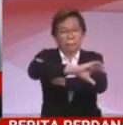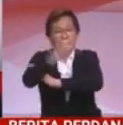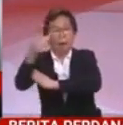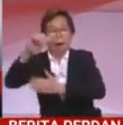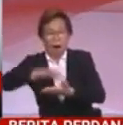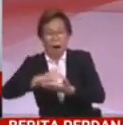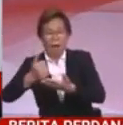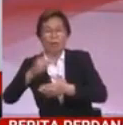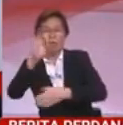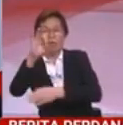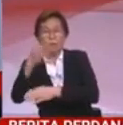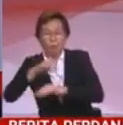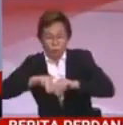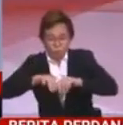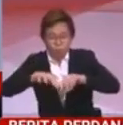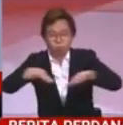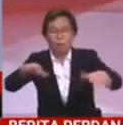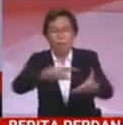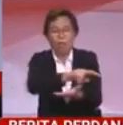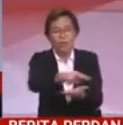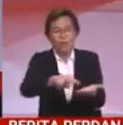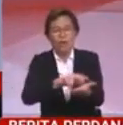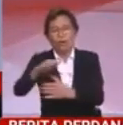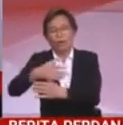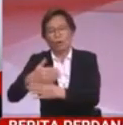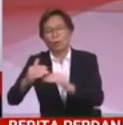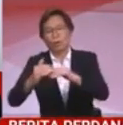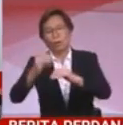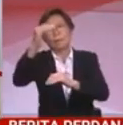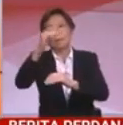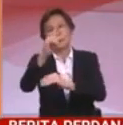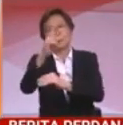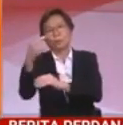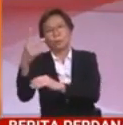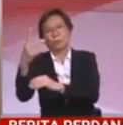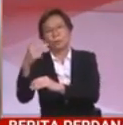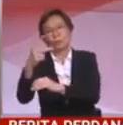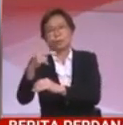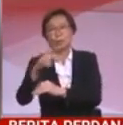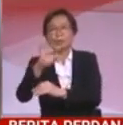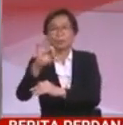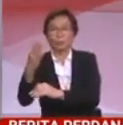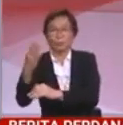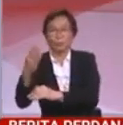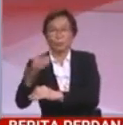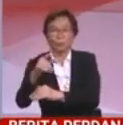Facebooknya dan menjadi tular. Video itu dikongsi lebih 1,000 pengguna Facebook.